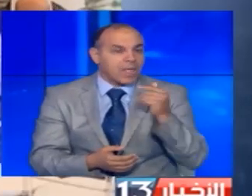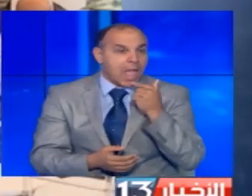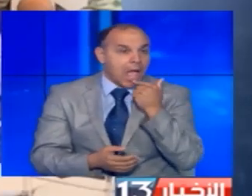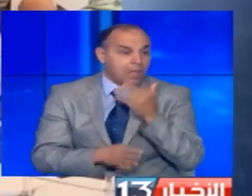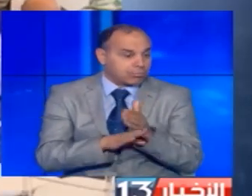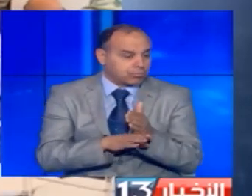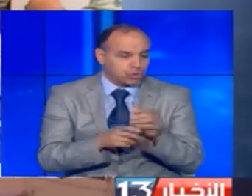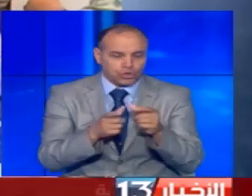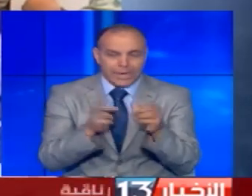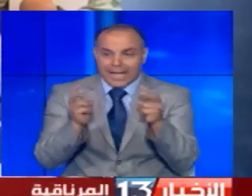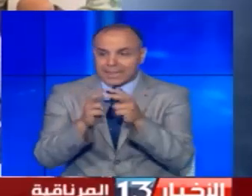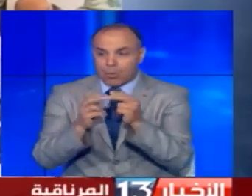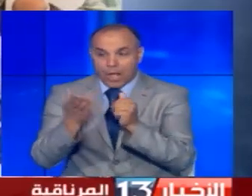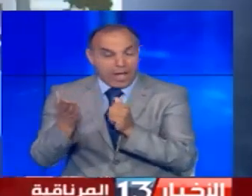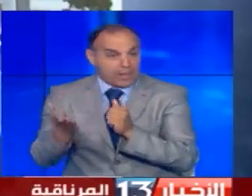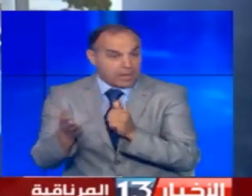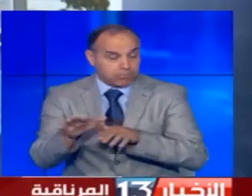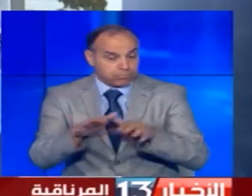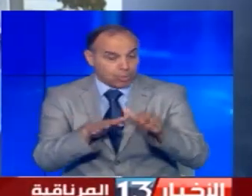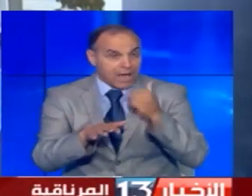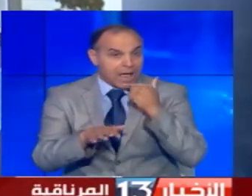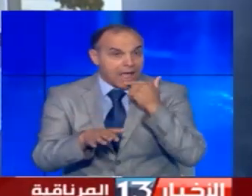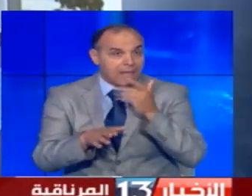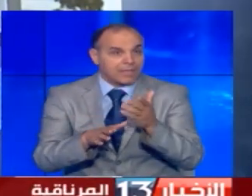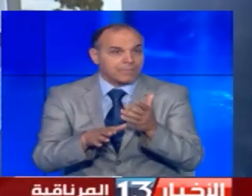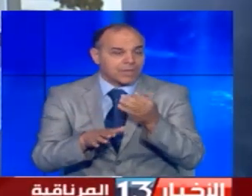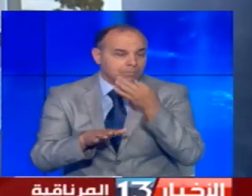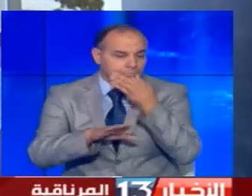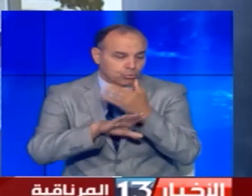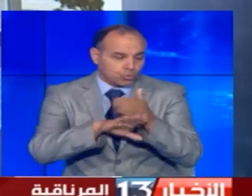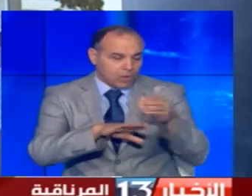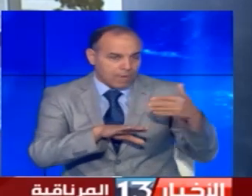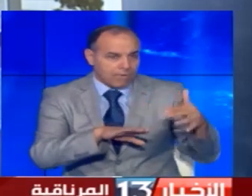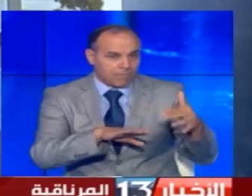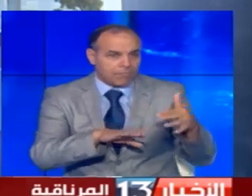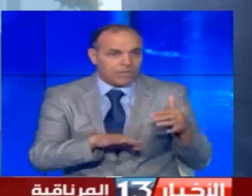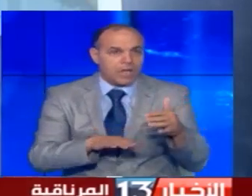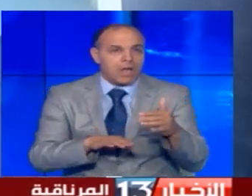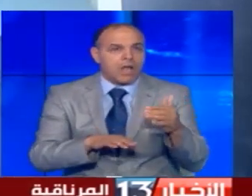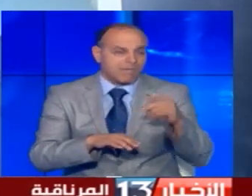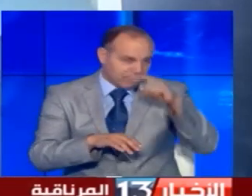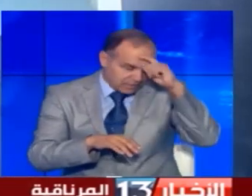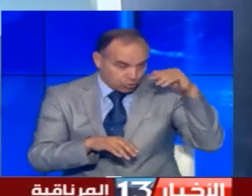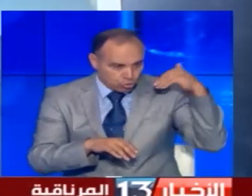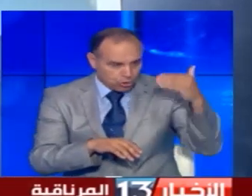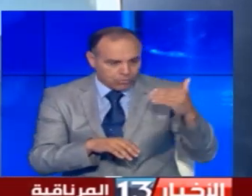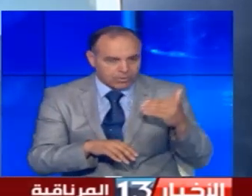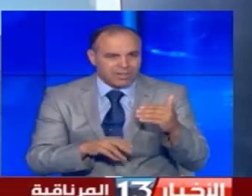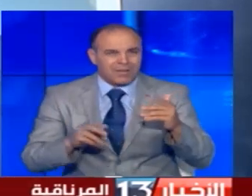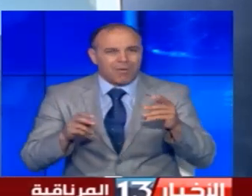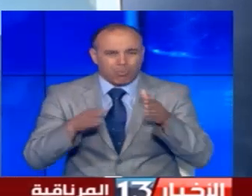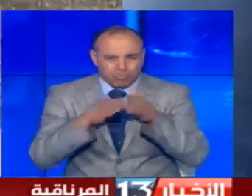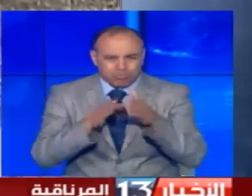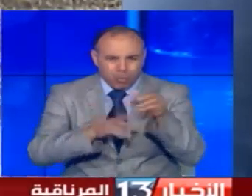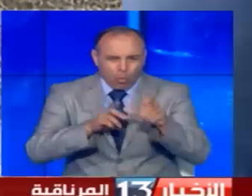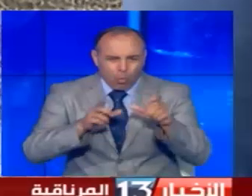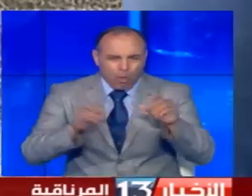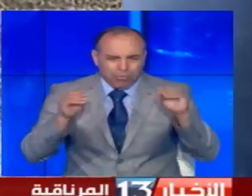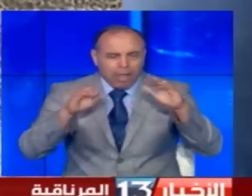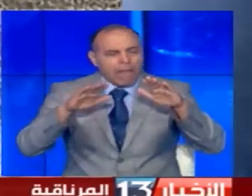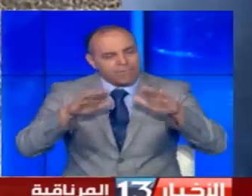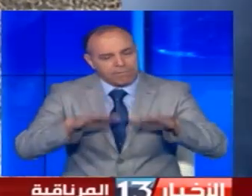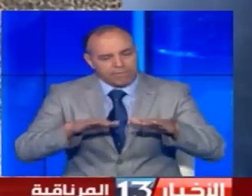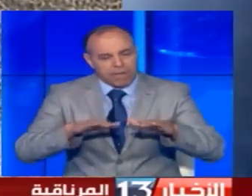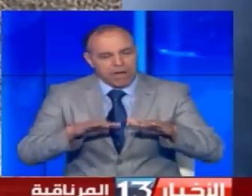تسعى الشركه التونسيه للكهرباء والغاز الاولى منه في الصحيفه المقبله سيخفف من الطلبات المتزايده على سلك